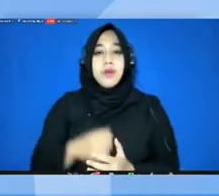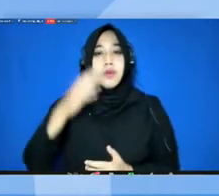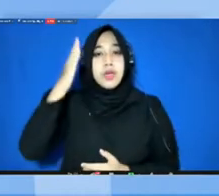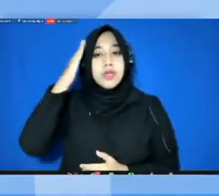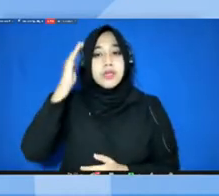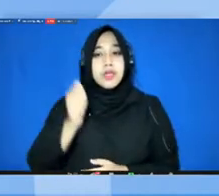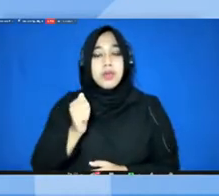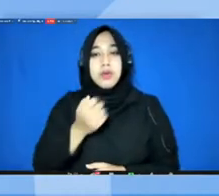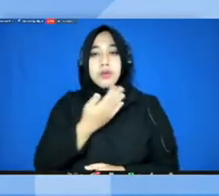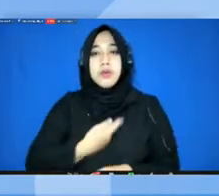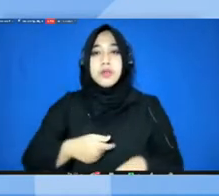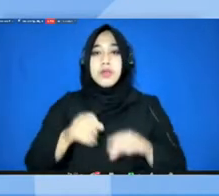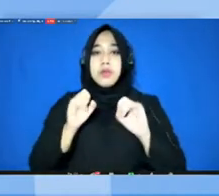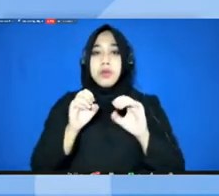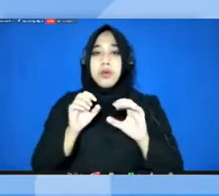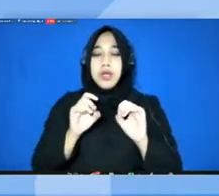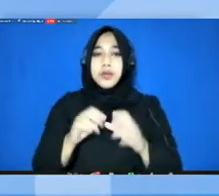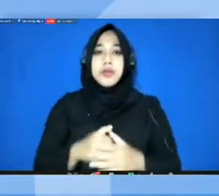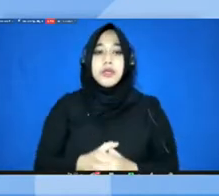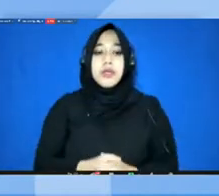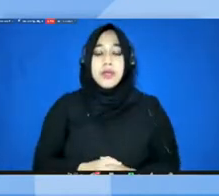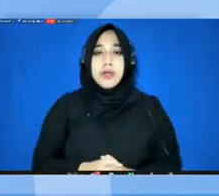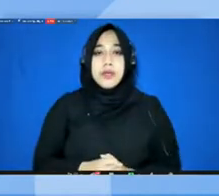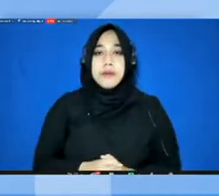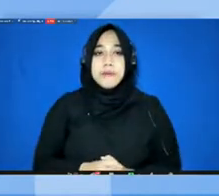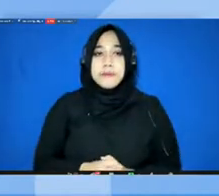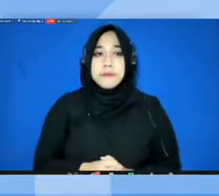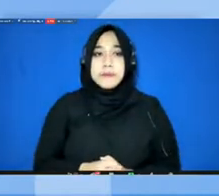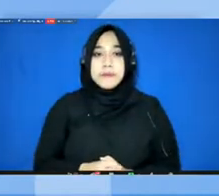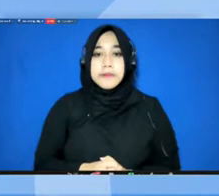Wassalamualaikum warahmatullahi wabarakatuh.